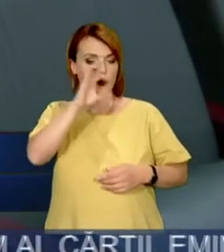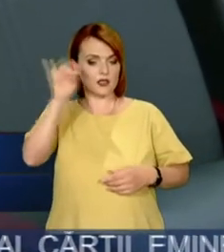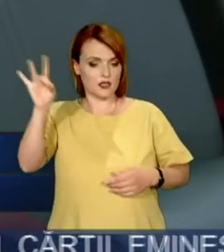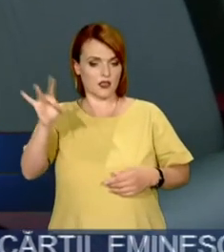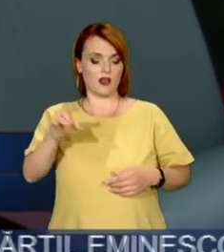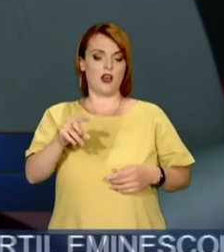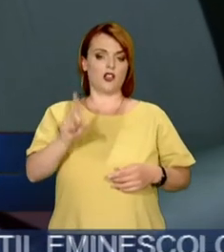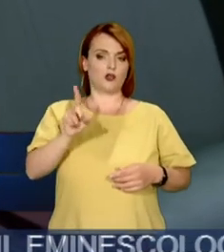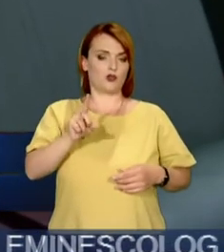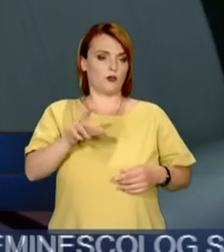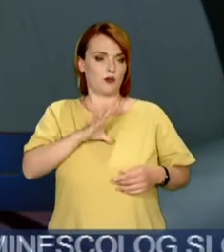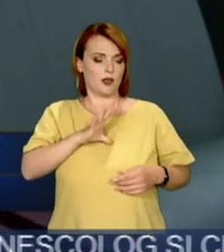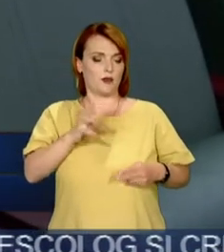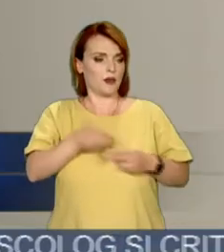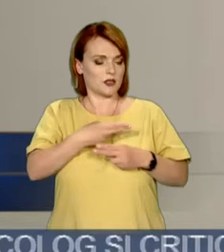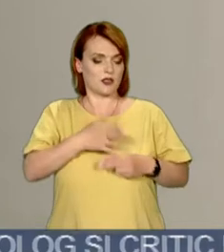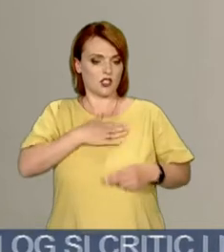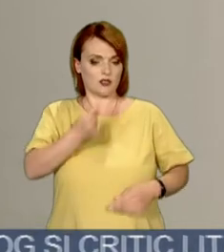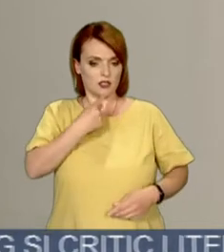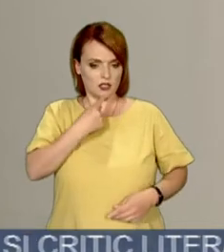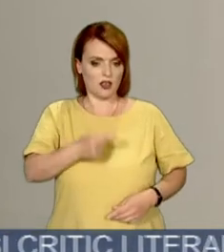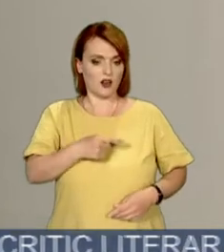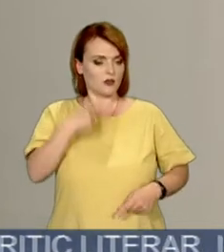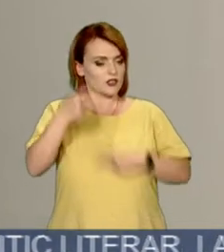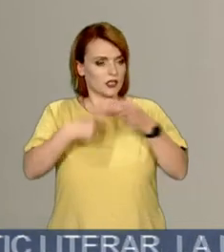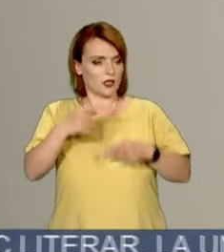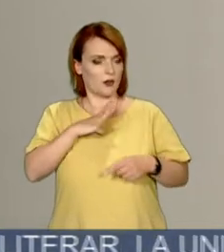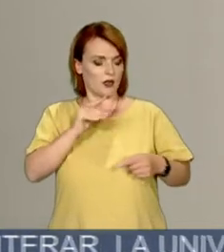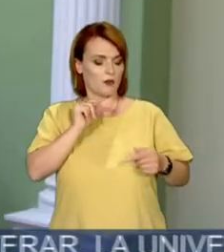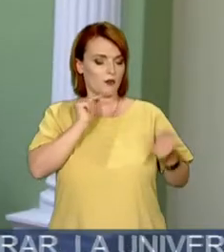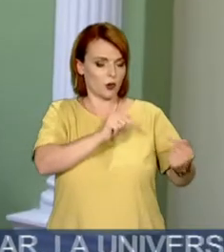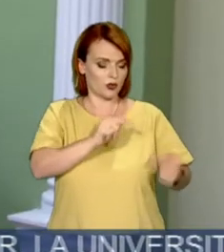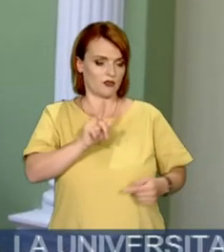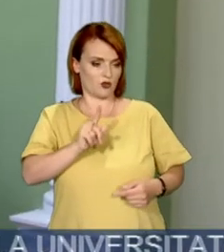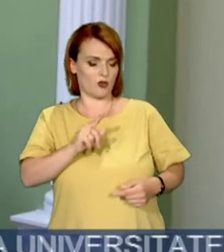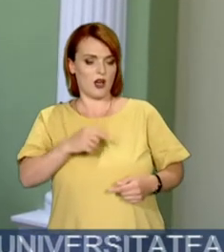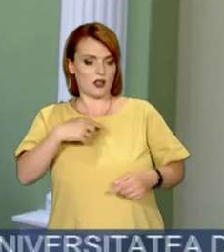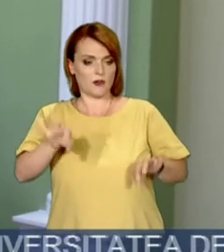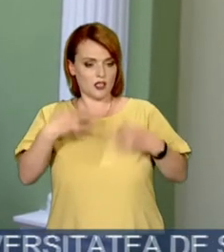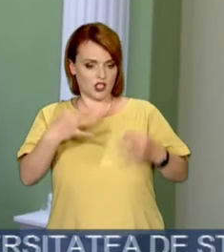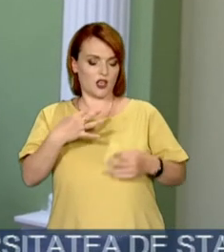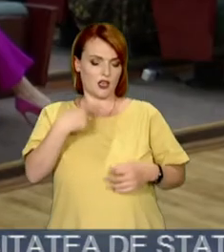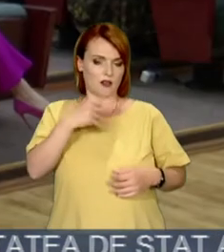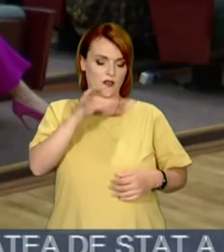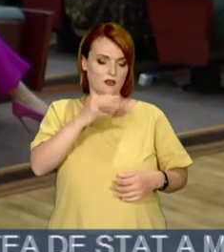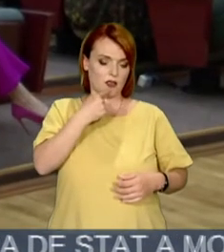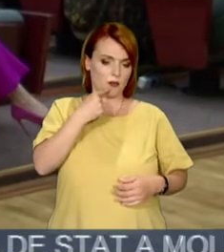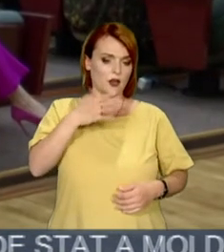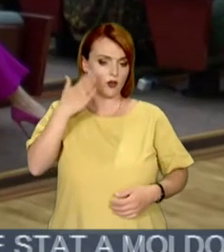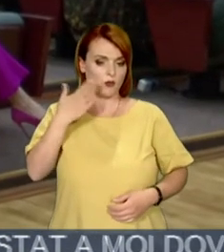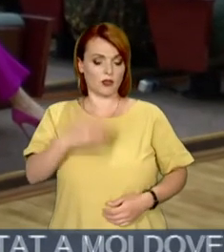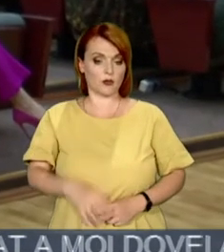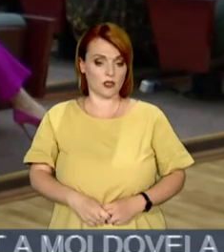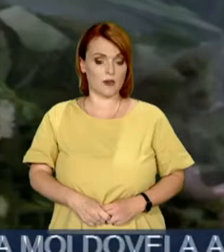de inspirație, dumnealui este cel care e un titan al literaturii. Mihai Cimpoi este prin excelență un